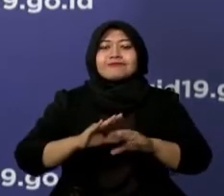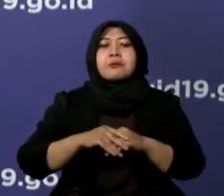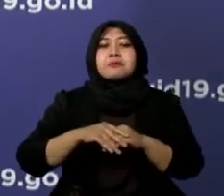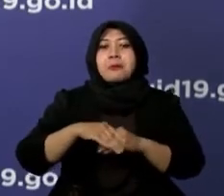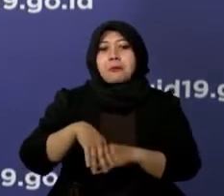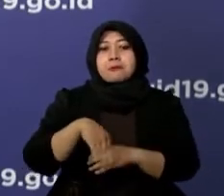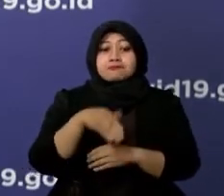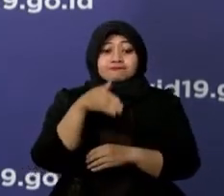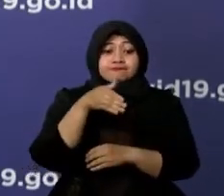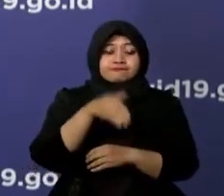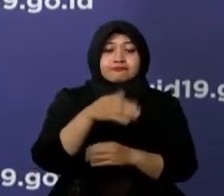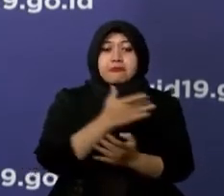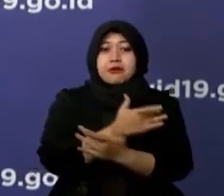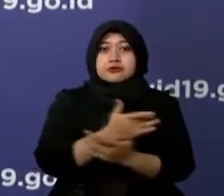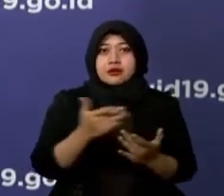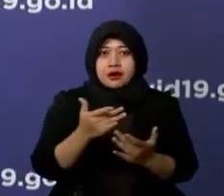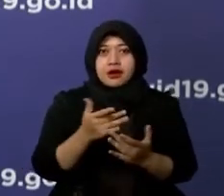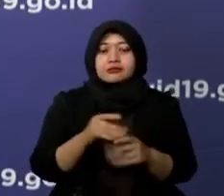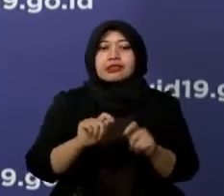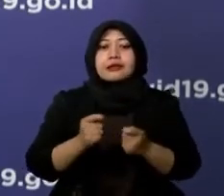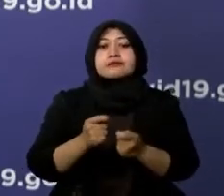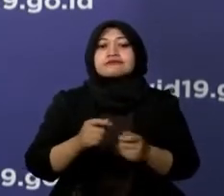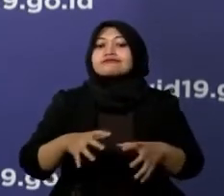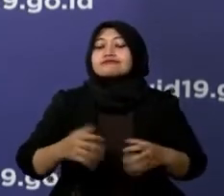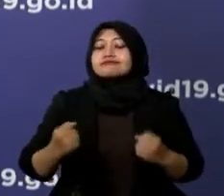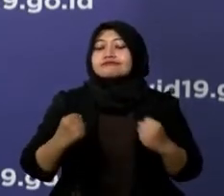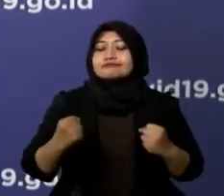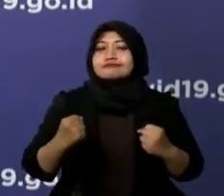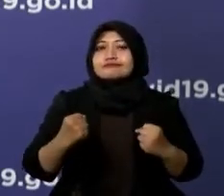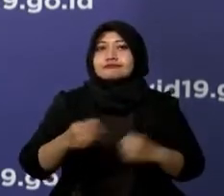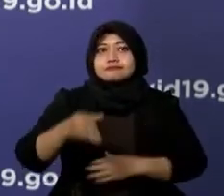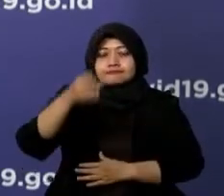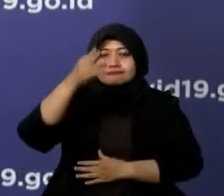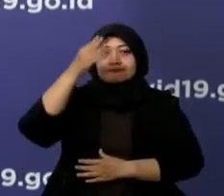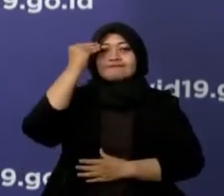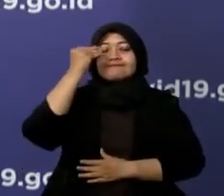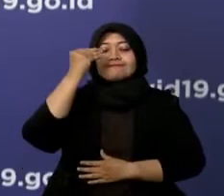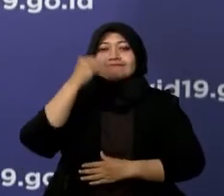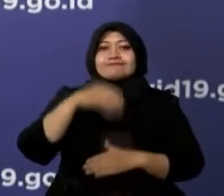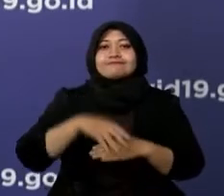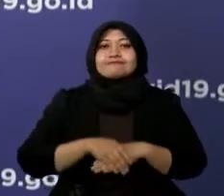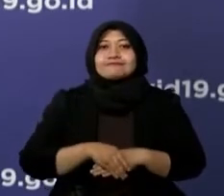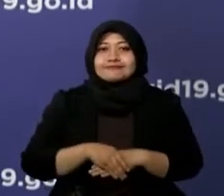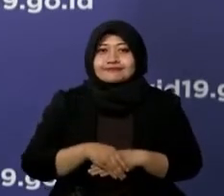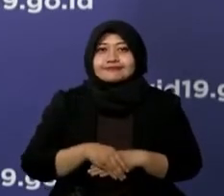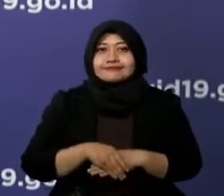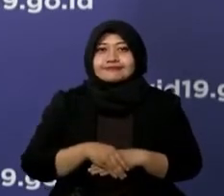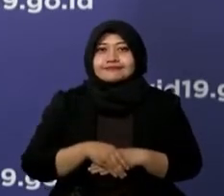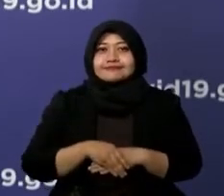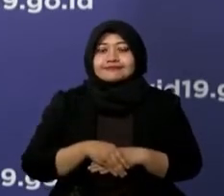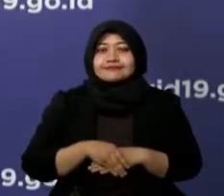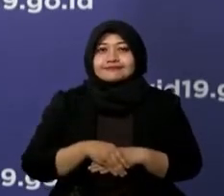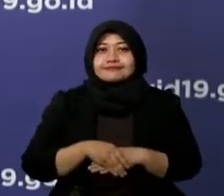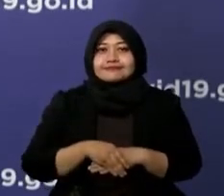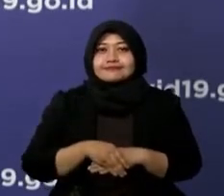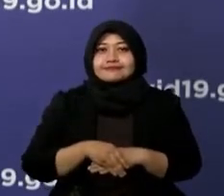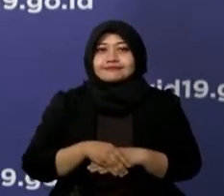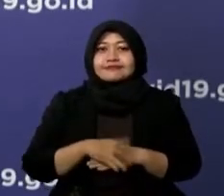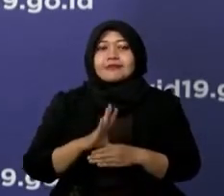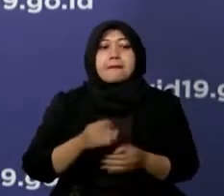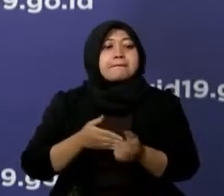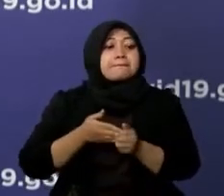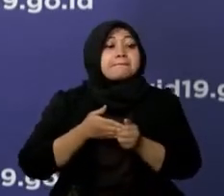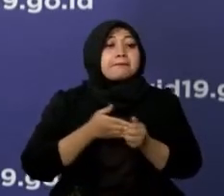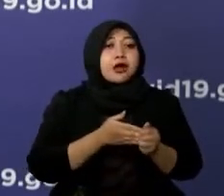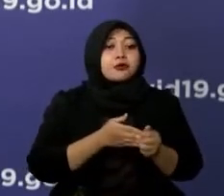dan pemerintah daerah serta tenaga kesehatan semua terinformasikan dengan baik. Pemutakhiran